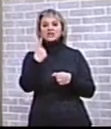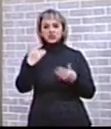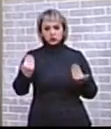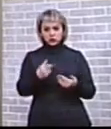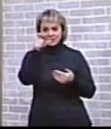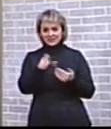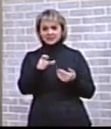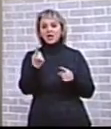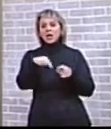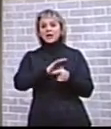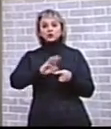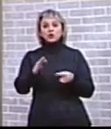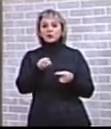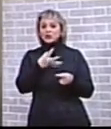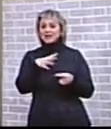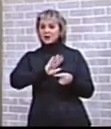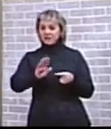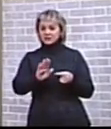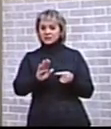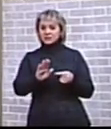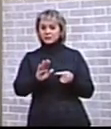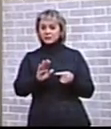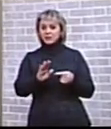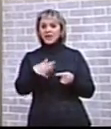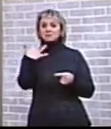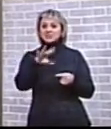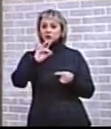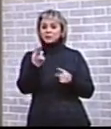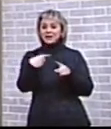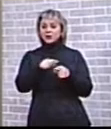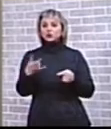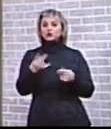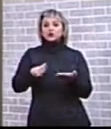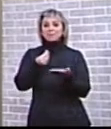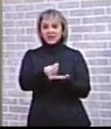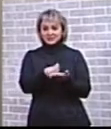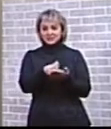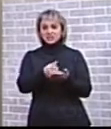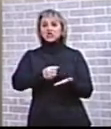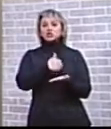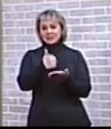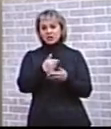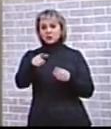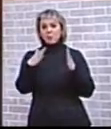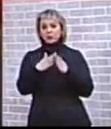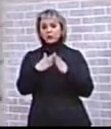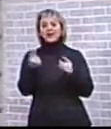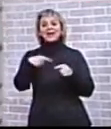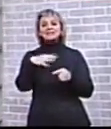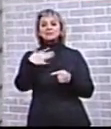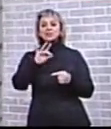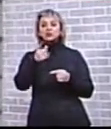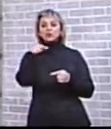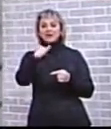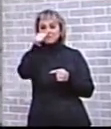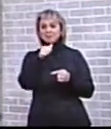жилец, которого не устраивает. 50 рублей, которые нужно платить старше по дому. Эти 50